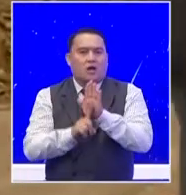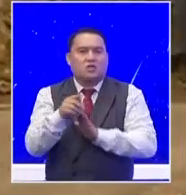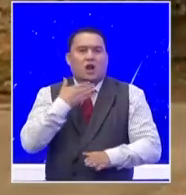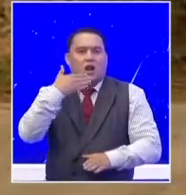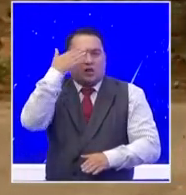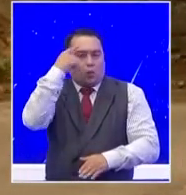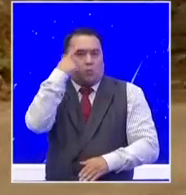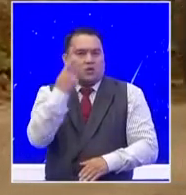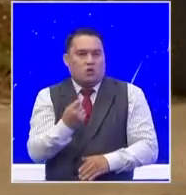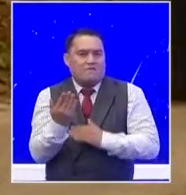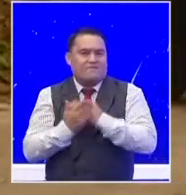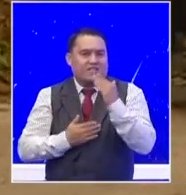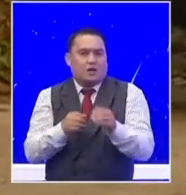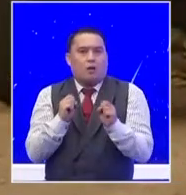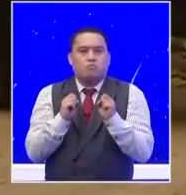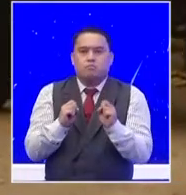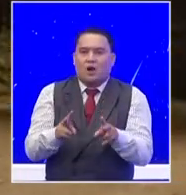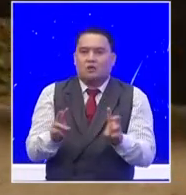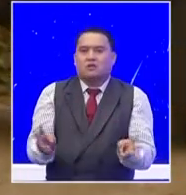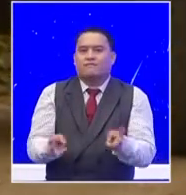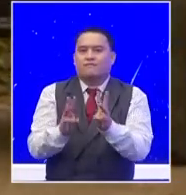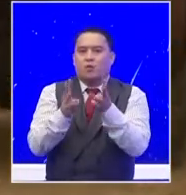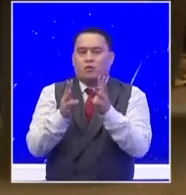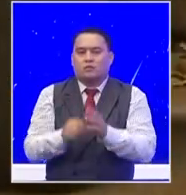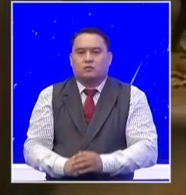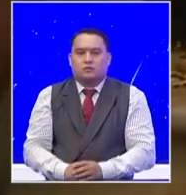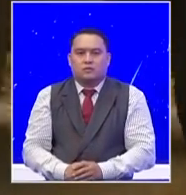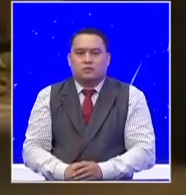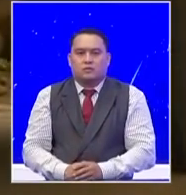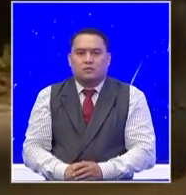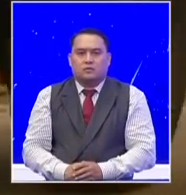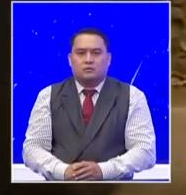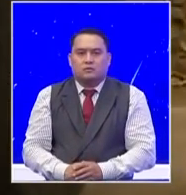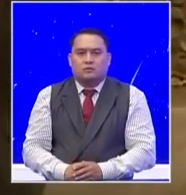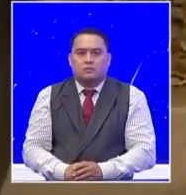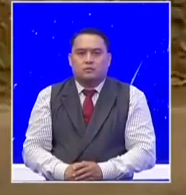лета предупреждали о высокой опасности пожаров в 20 муниципалитетах страны.